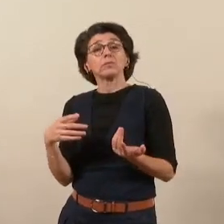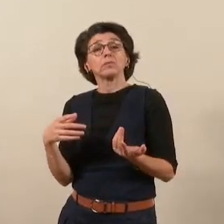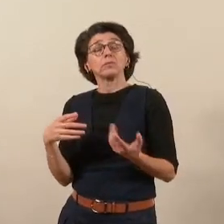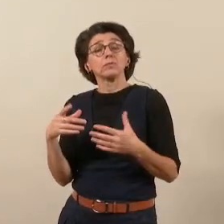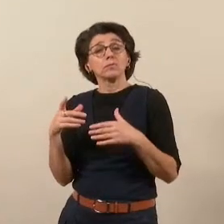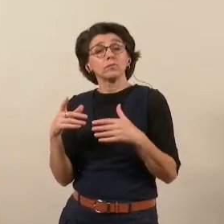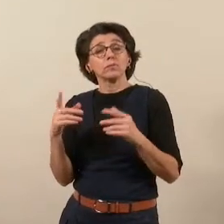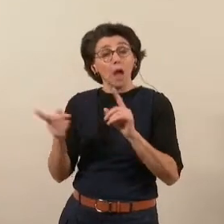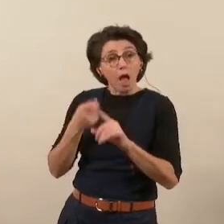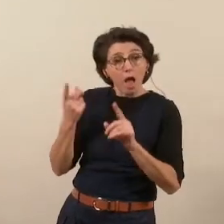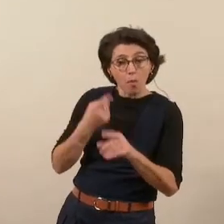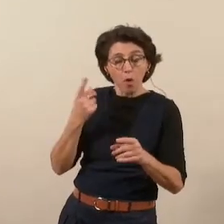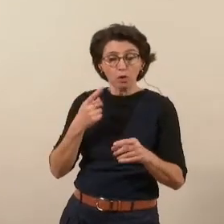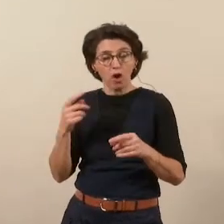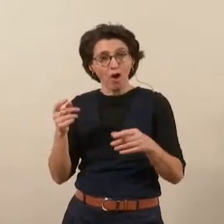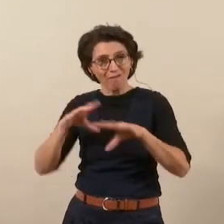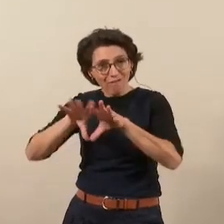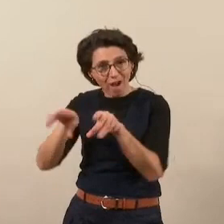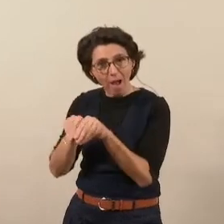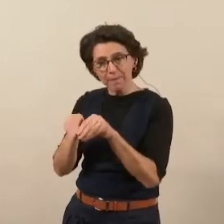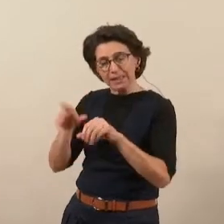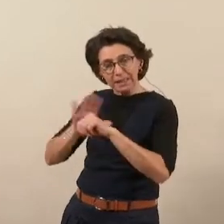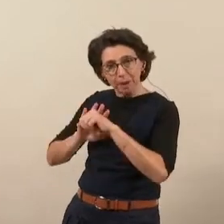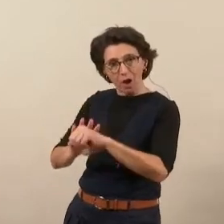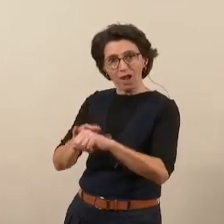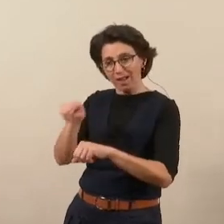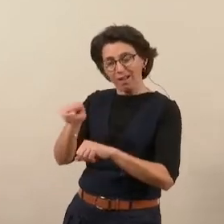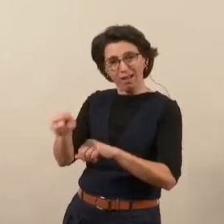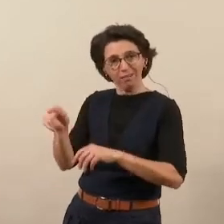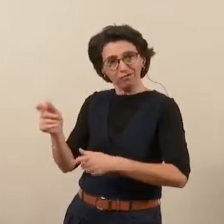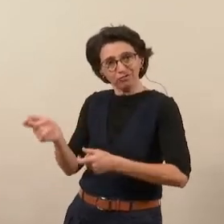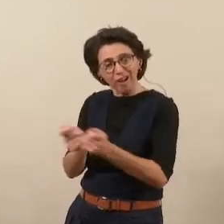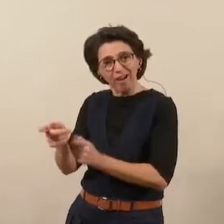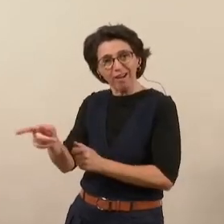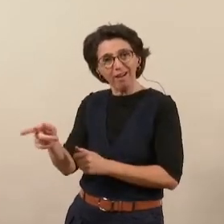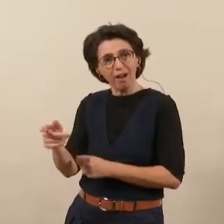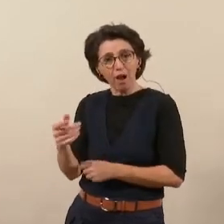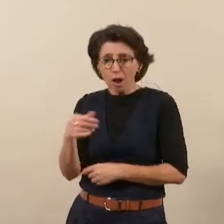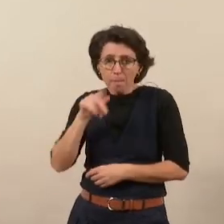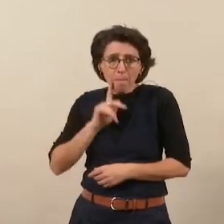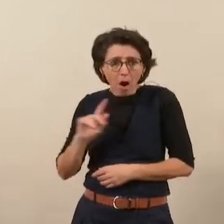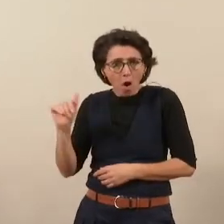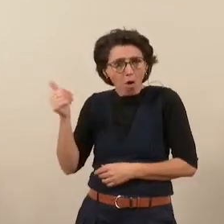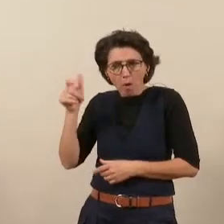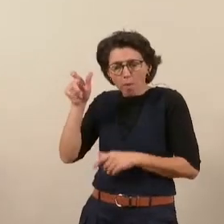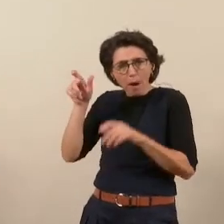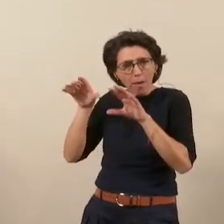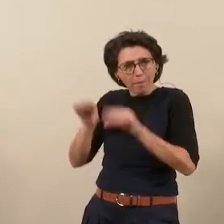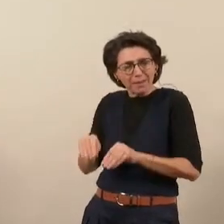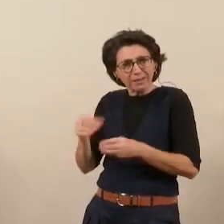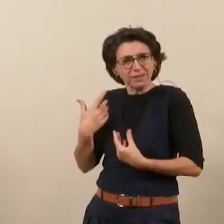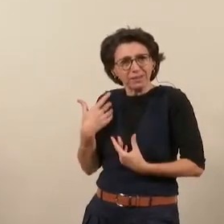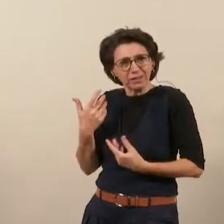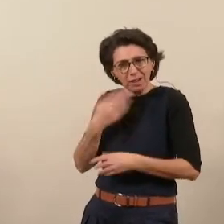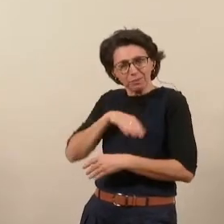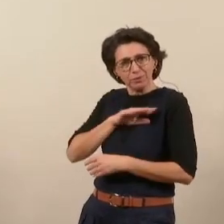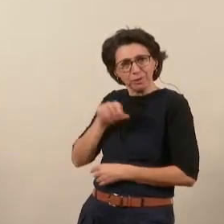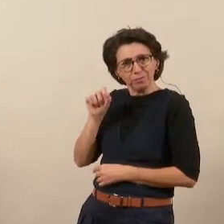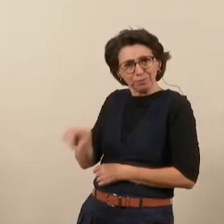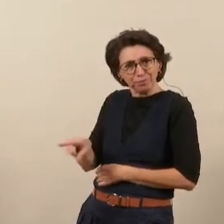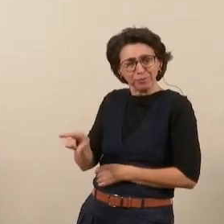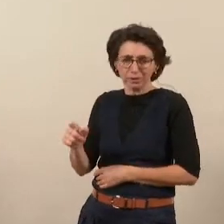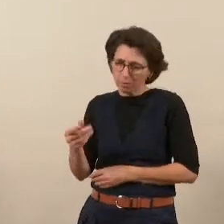privilégiée. Les parents sont les premiers responsables de l'éducation des enfants et ces derniers doivent être protégés de toute communication